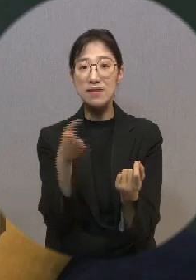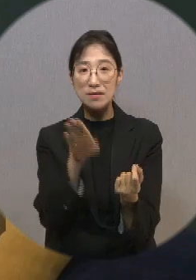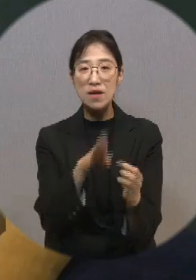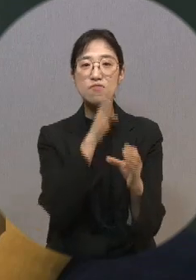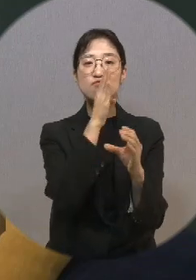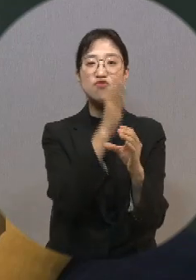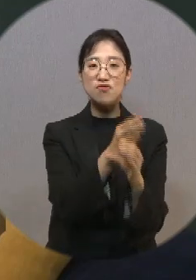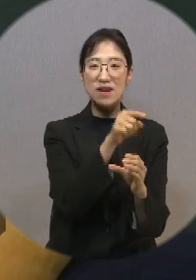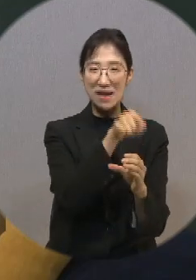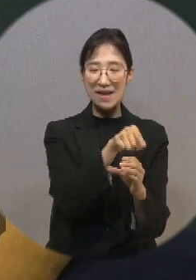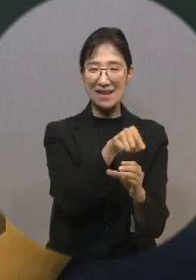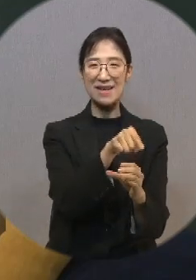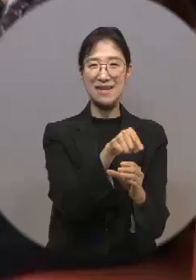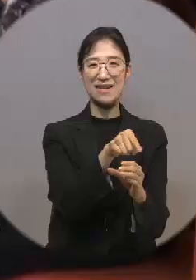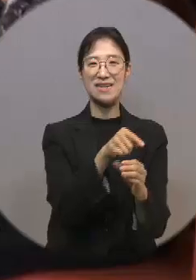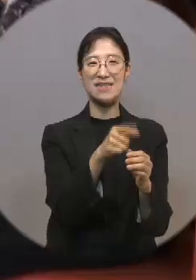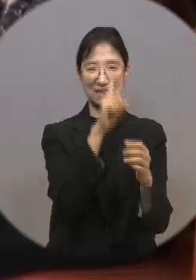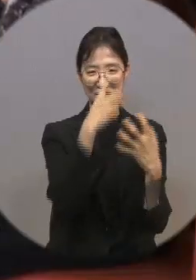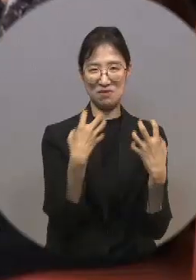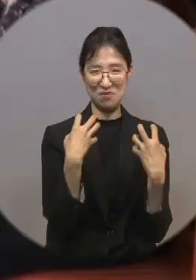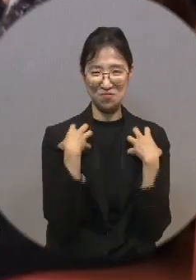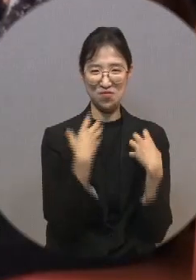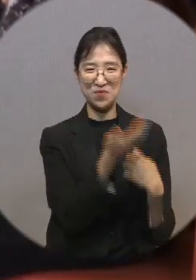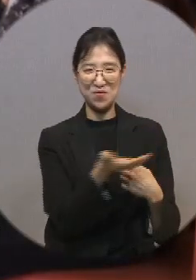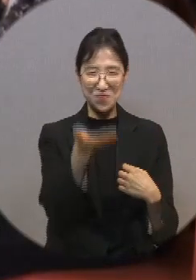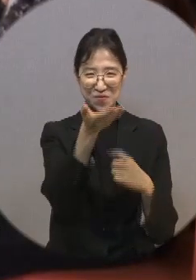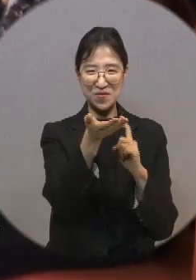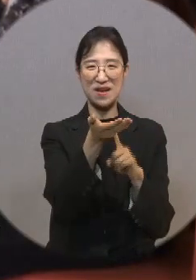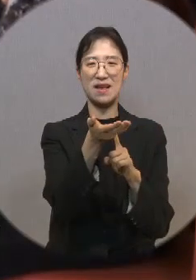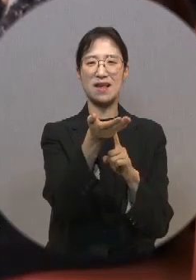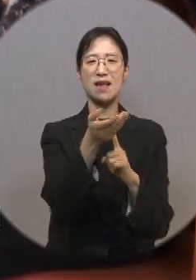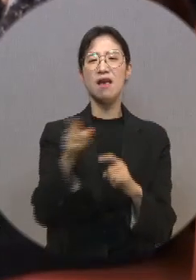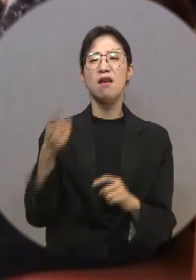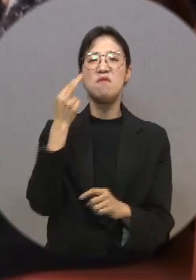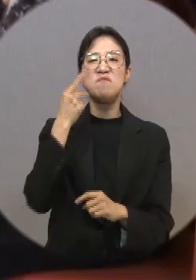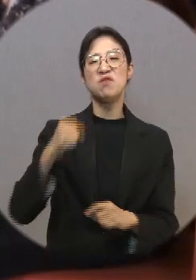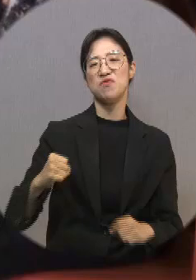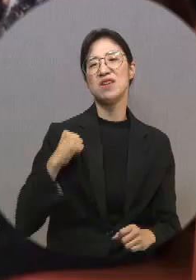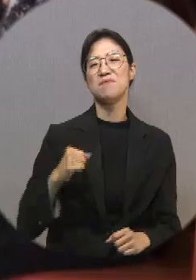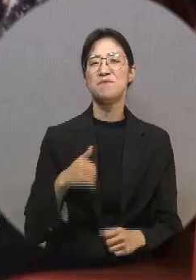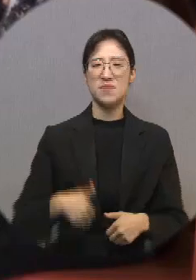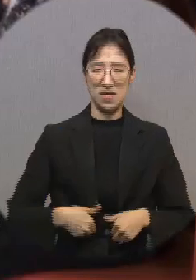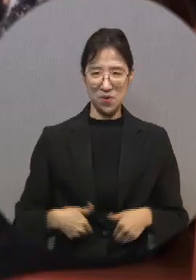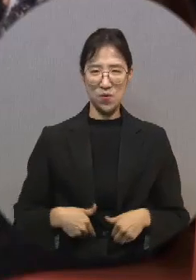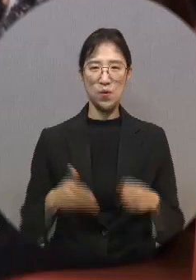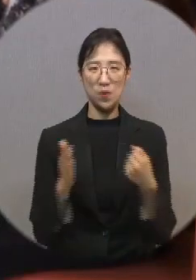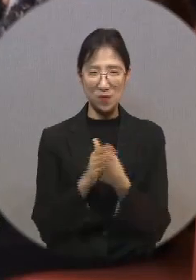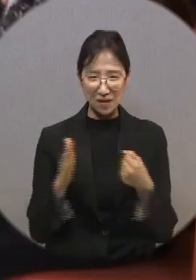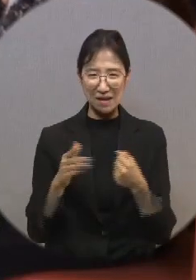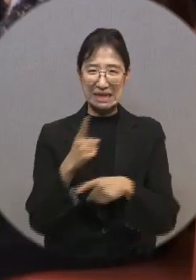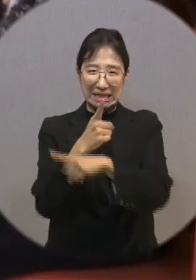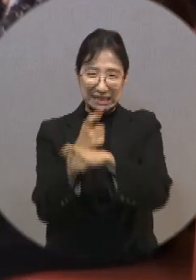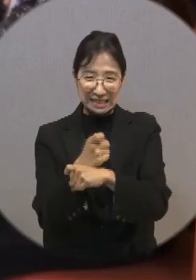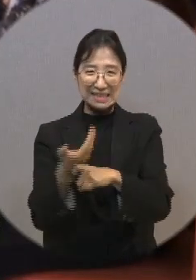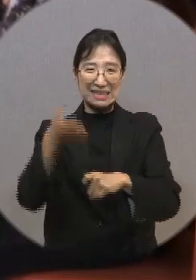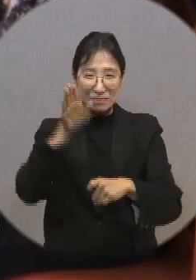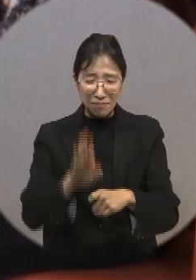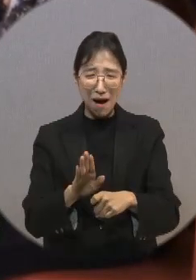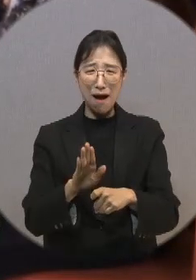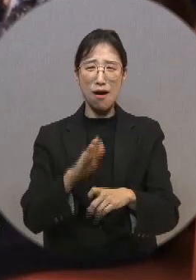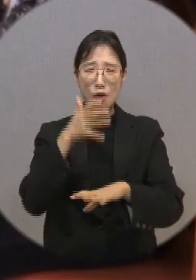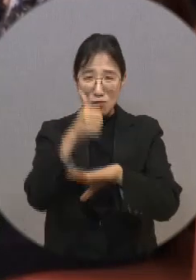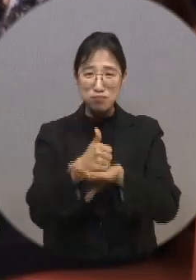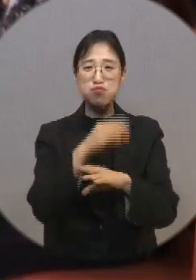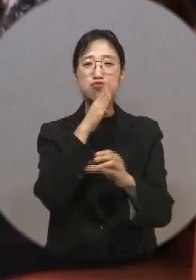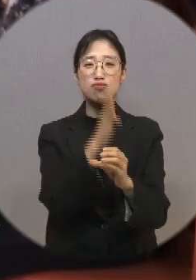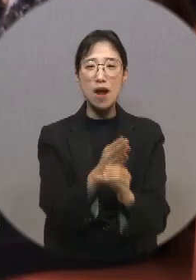북한 체제가 도약하는 각종 대북 제재를 해제하는 것도 미국의 힘이기 때문에 그 대적 국가지만 결정적으로